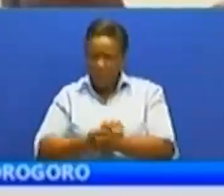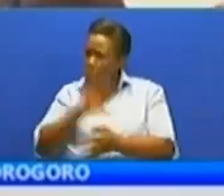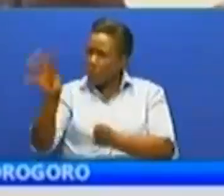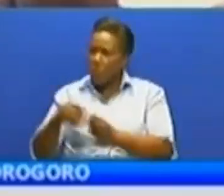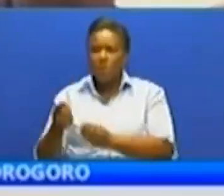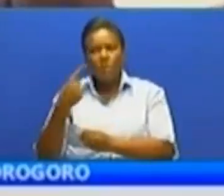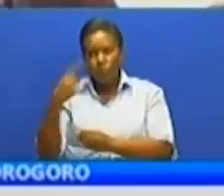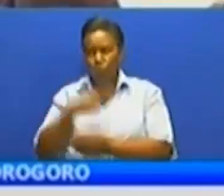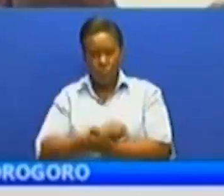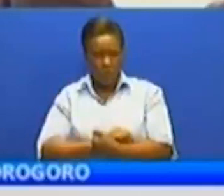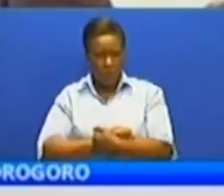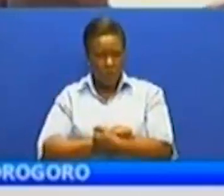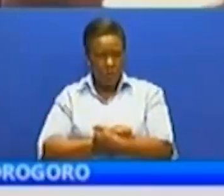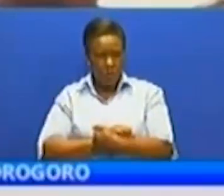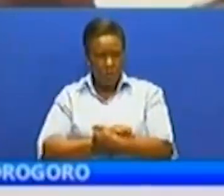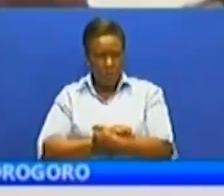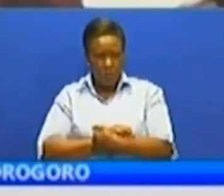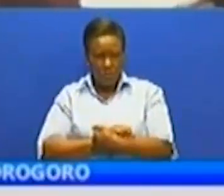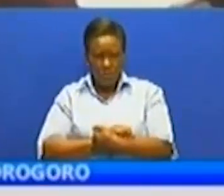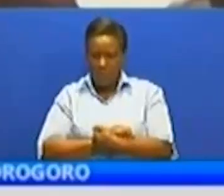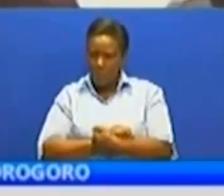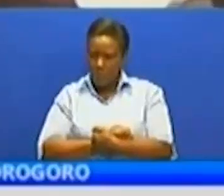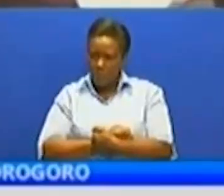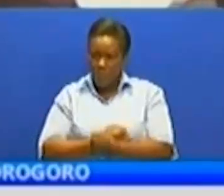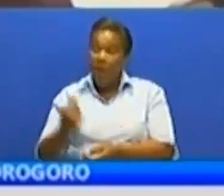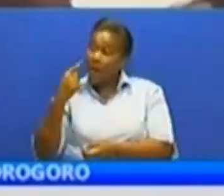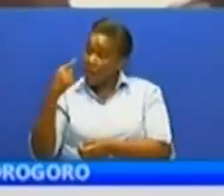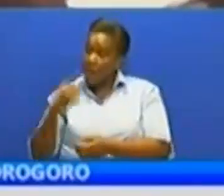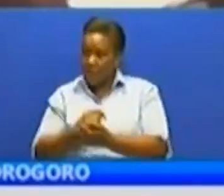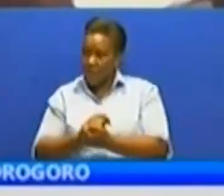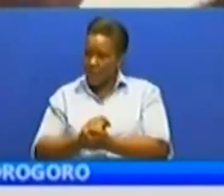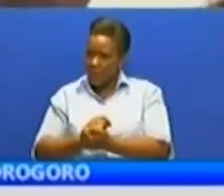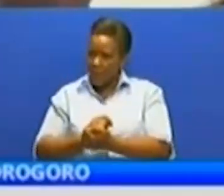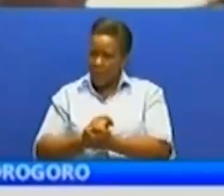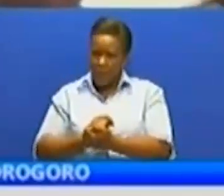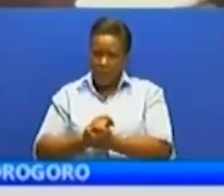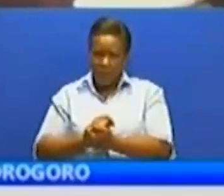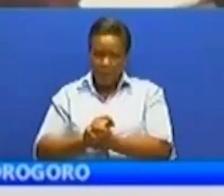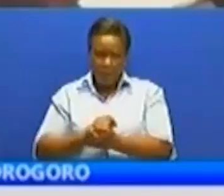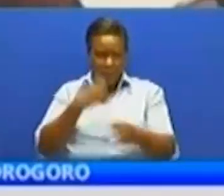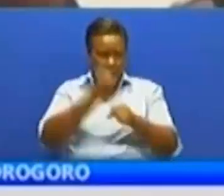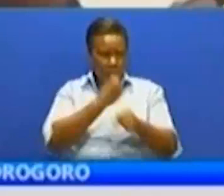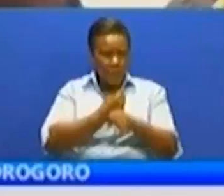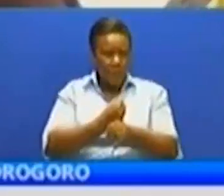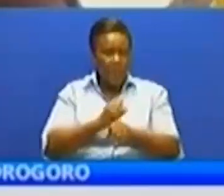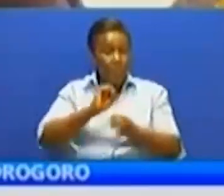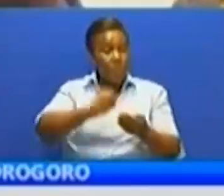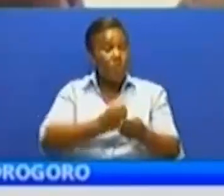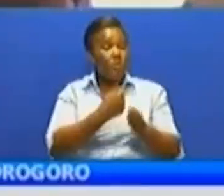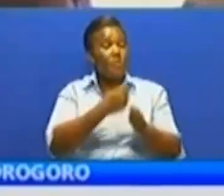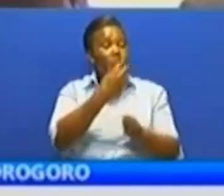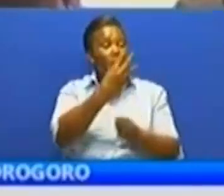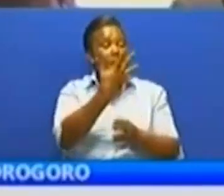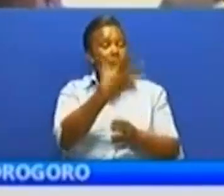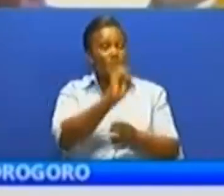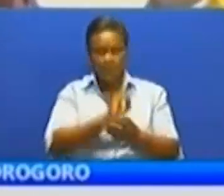lile. Ukishaangalia milioni 350, angalia kazi ya milioni 400 iliyofanyika hii tuliyokagua. Kwa hiyo kwa kweli